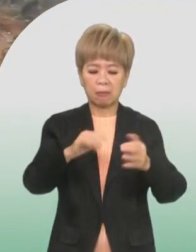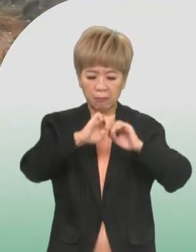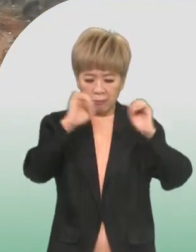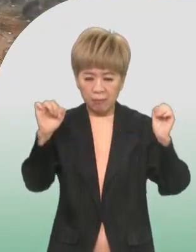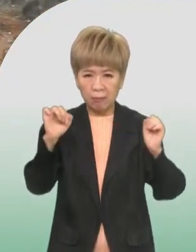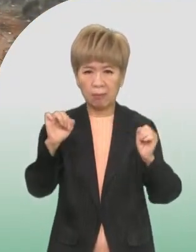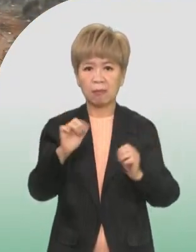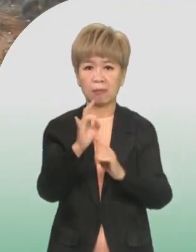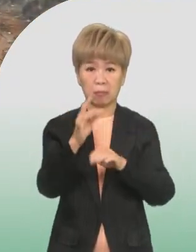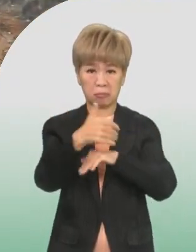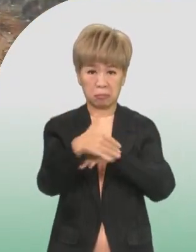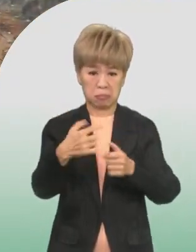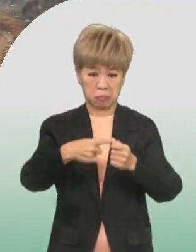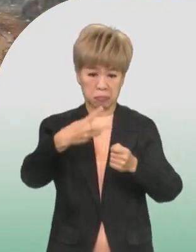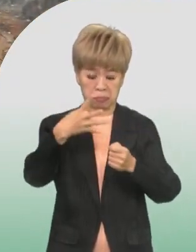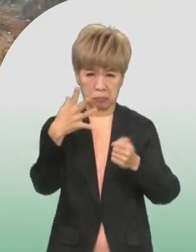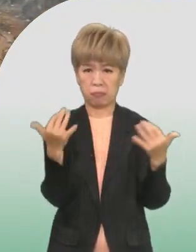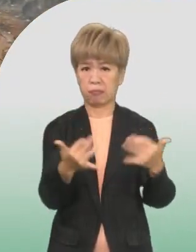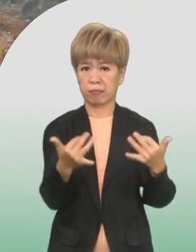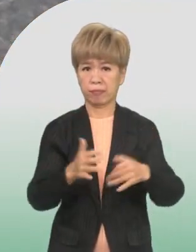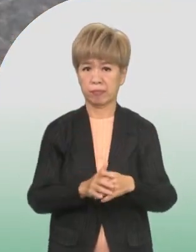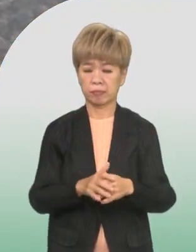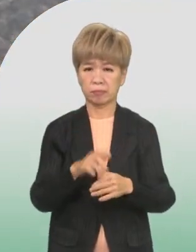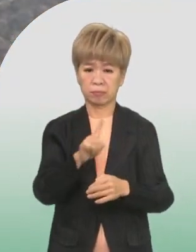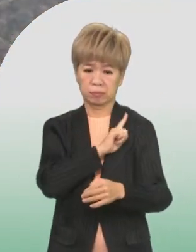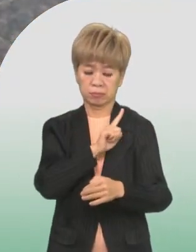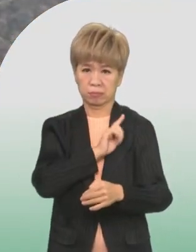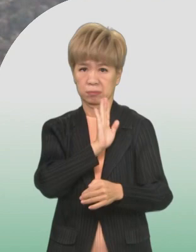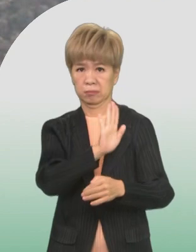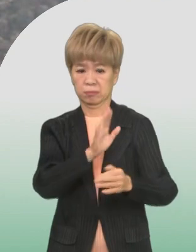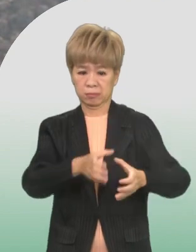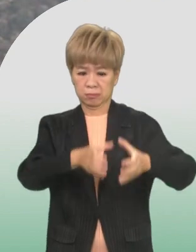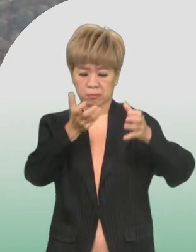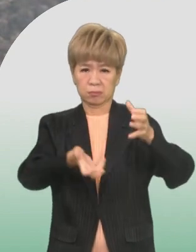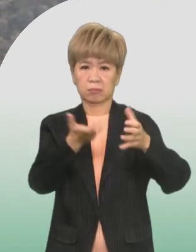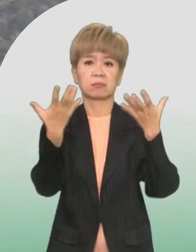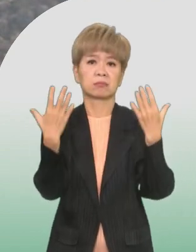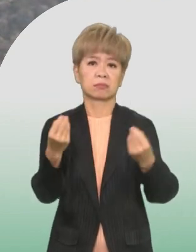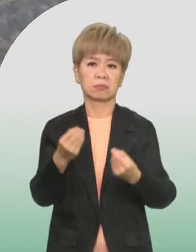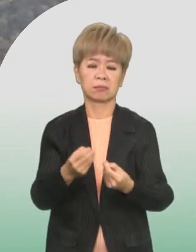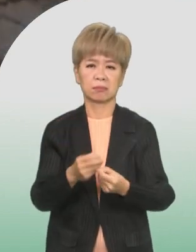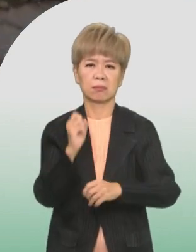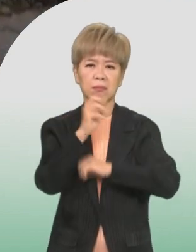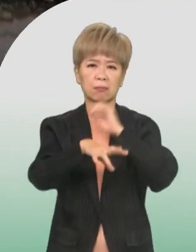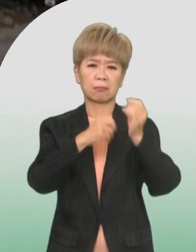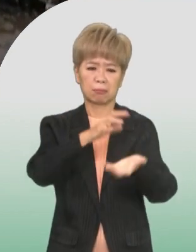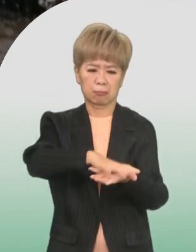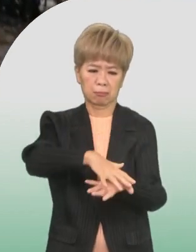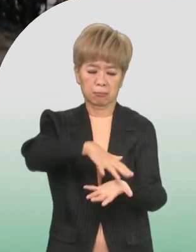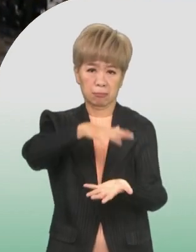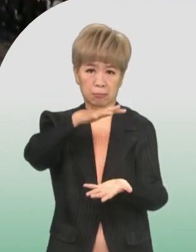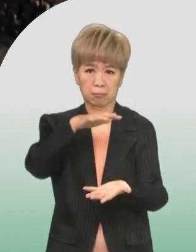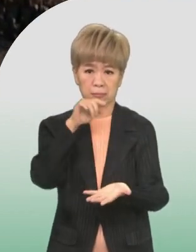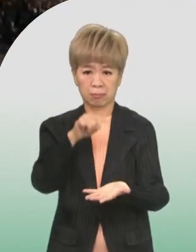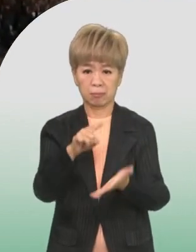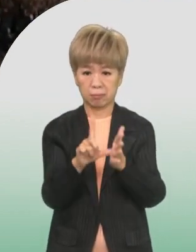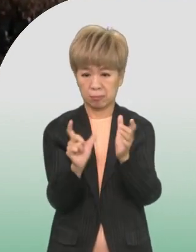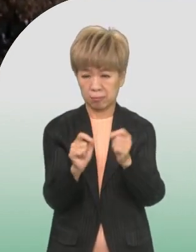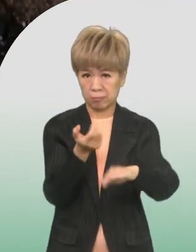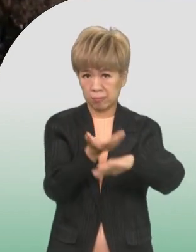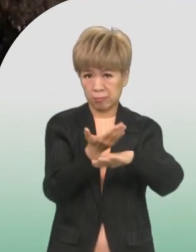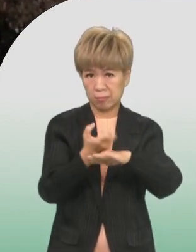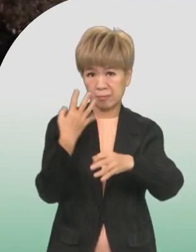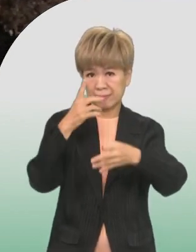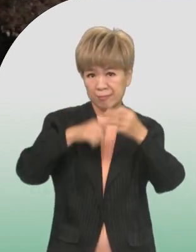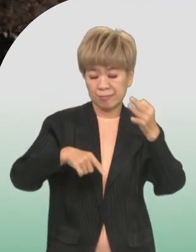按多年来的问题，就是因为无焚化厂，绿色单单对到一卖从，其中签是标头新丰